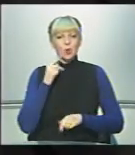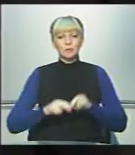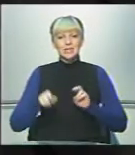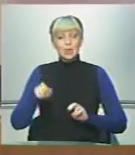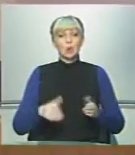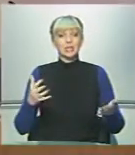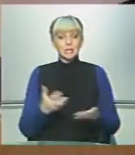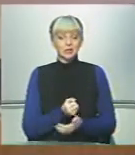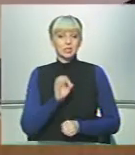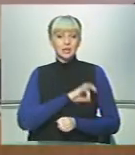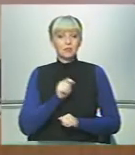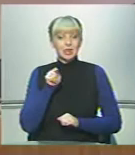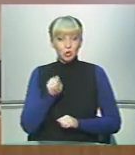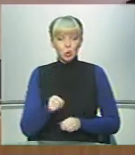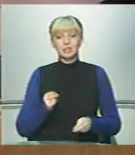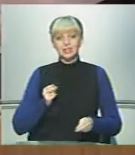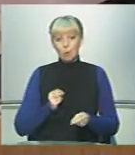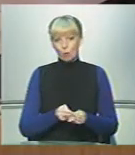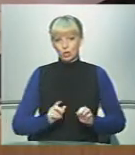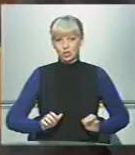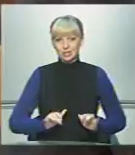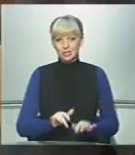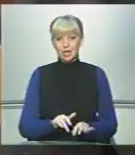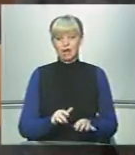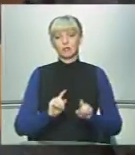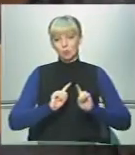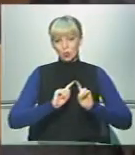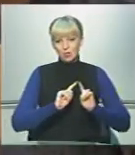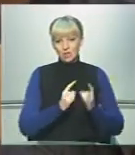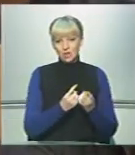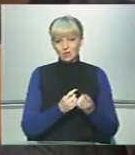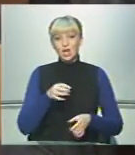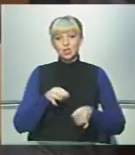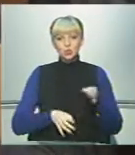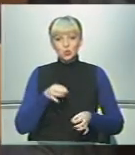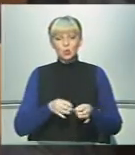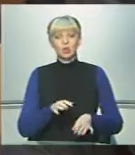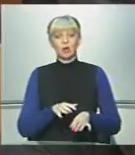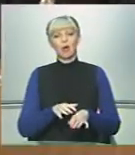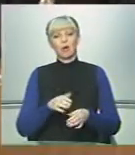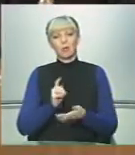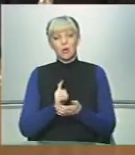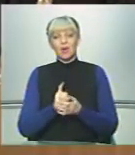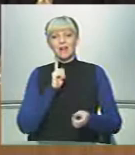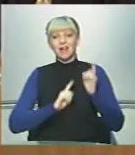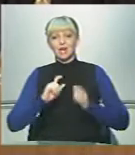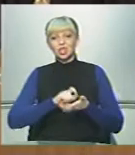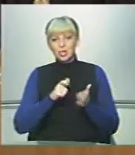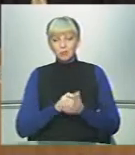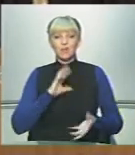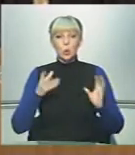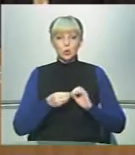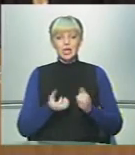забудовника знайдуть, застосувати для нього запобіжний захід – утримання під вартою. Судді довго перебували у нарадчій кімнаті і в